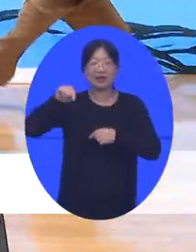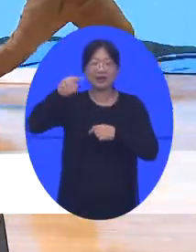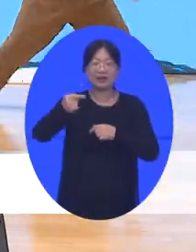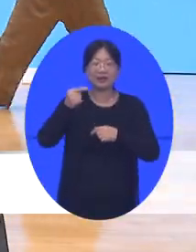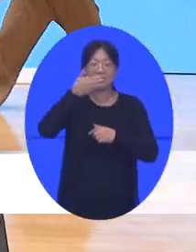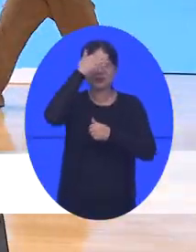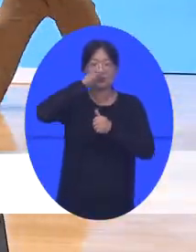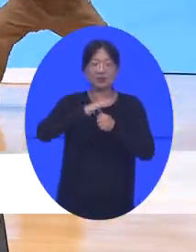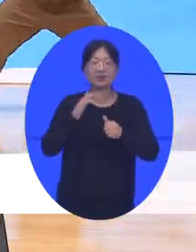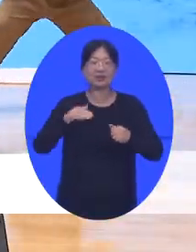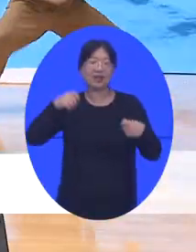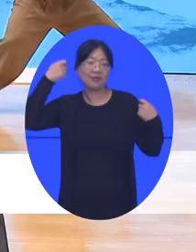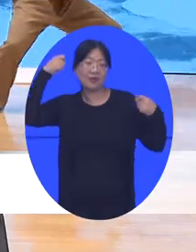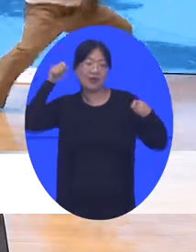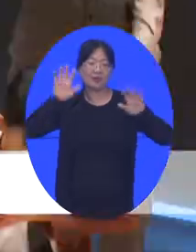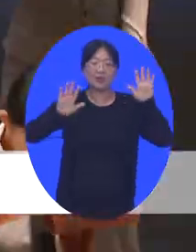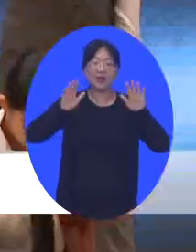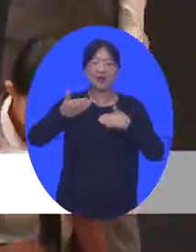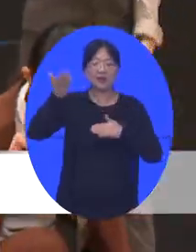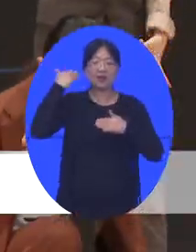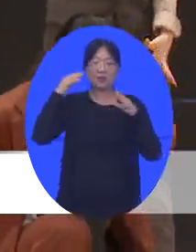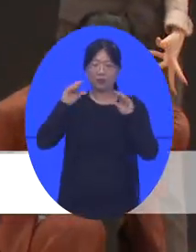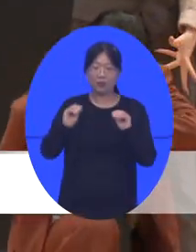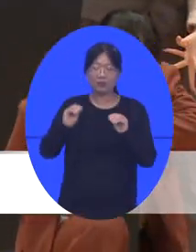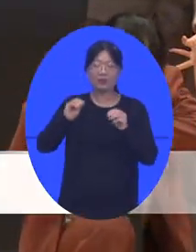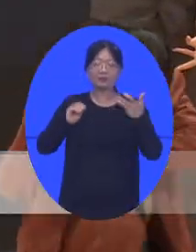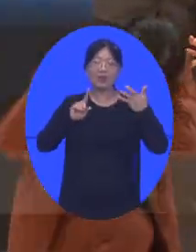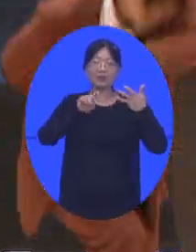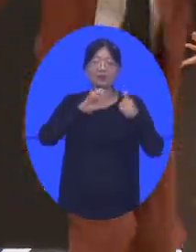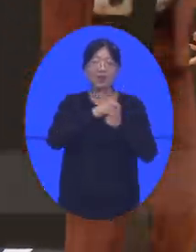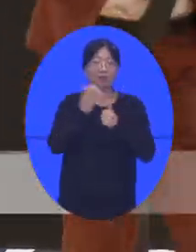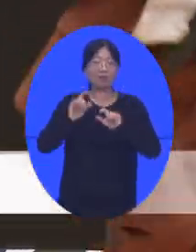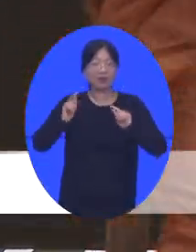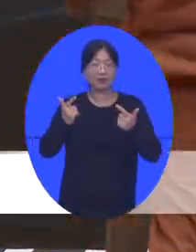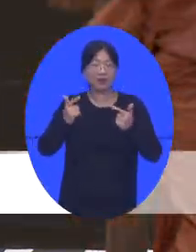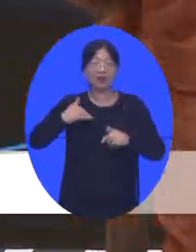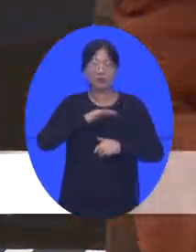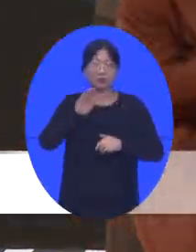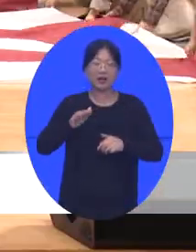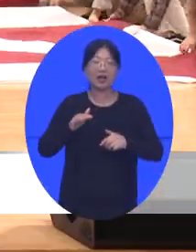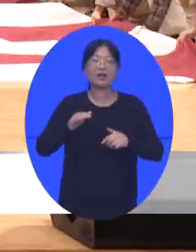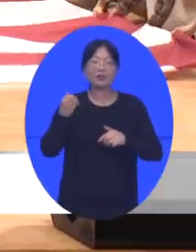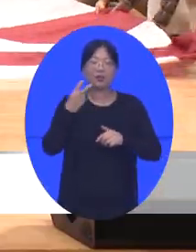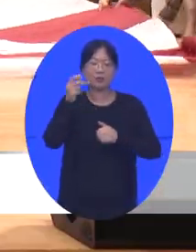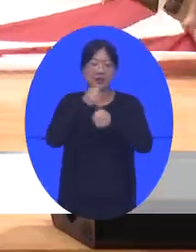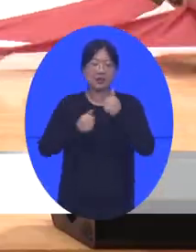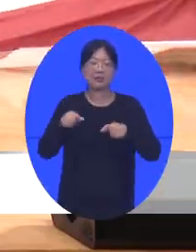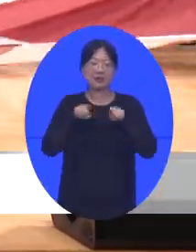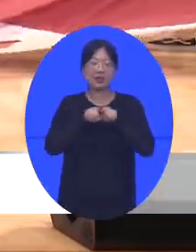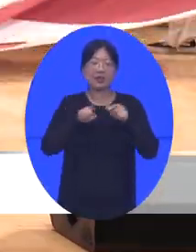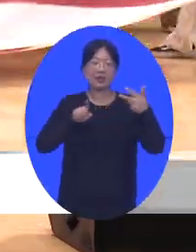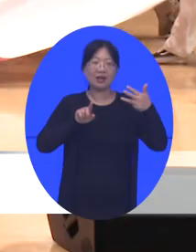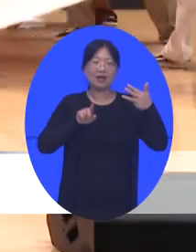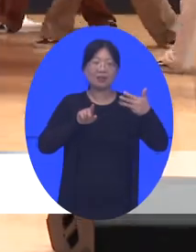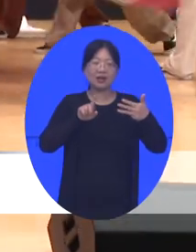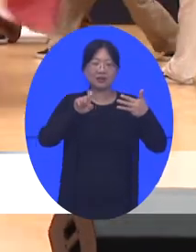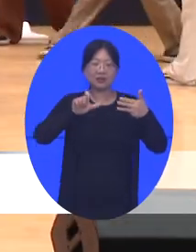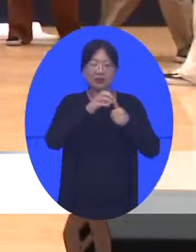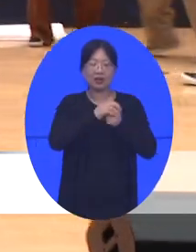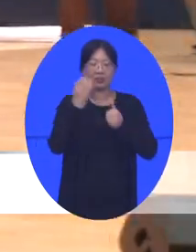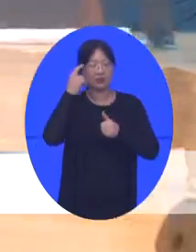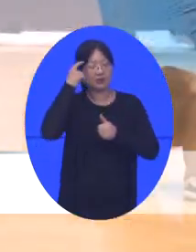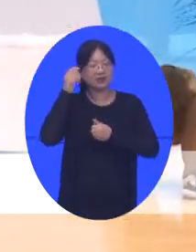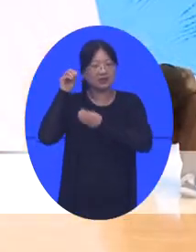이어지는 청소년들의 댄스 퍼포먼스, 과거에 머문 광복이 아닌 우리 세대와 미래 세대가 함께 광복 정신을 이어간다는